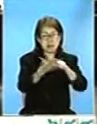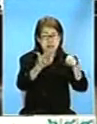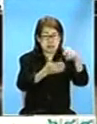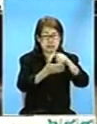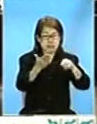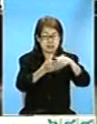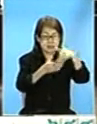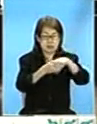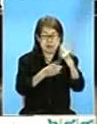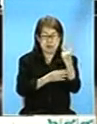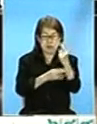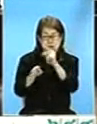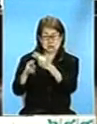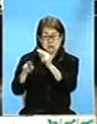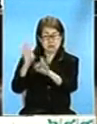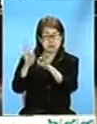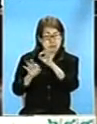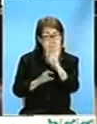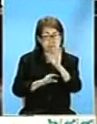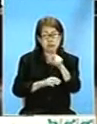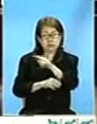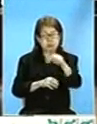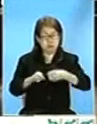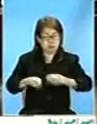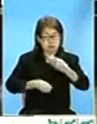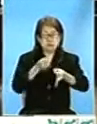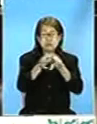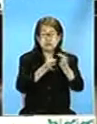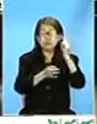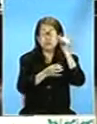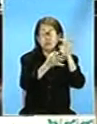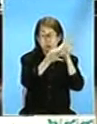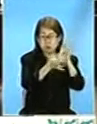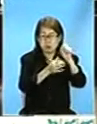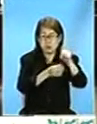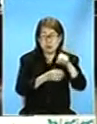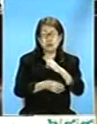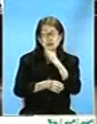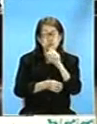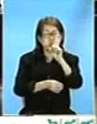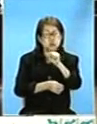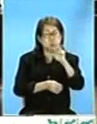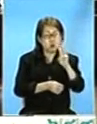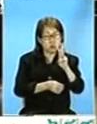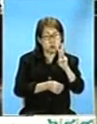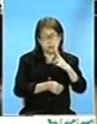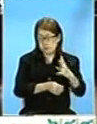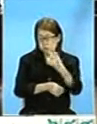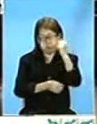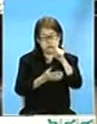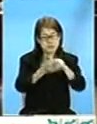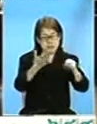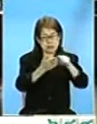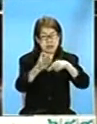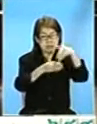ทีนี้ท่านเป็นห่วงนะครับหลายท่านพูดว่าถ้าวุฒิสมาชิกมาจากการเลือกตั้งทั้งหมดแล้วเนี่ยก็เก